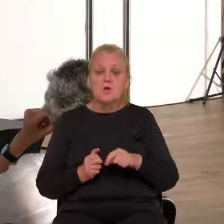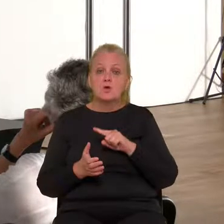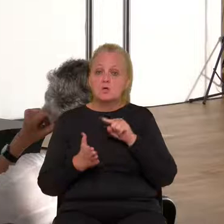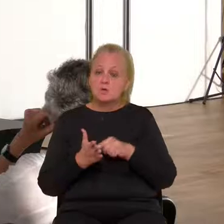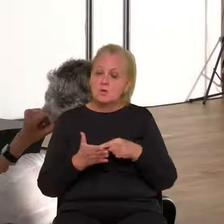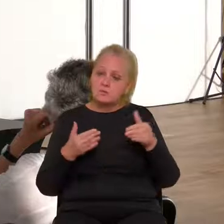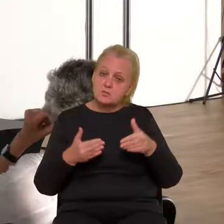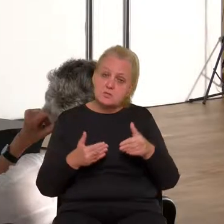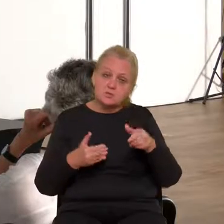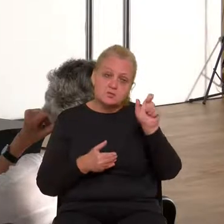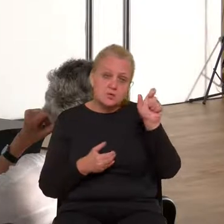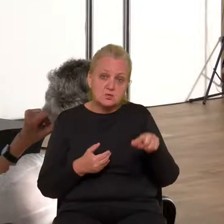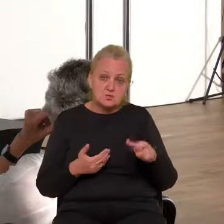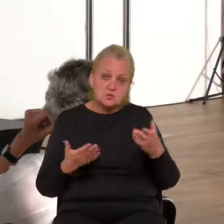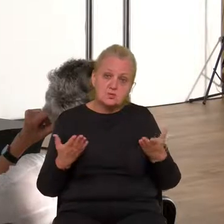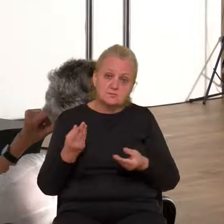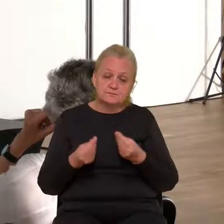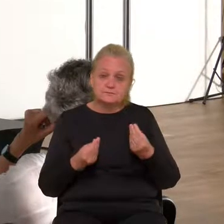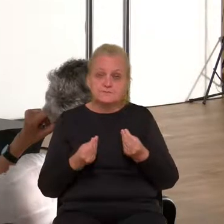taka figura